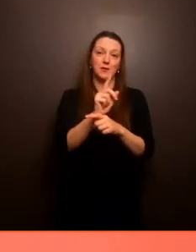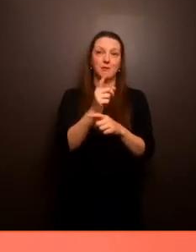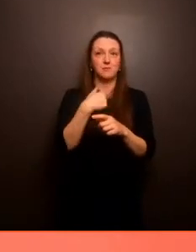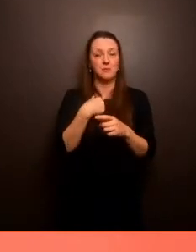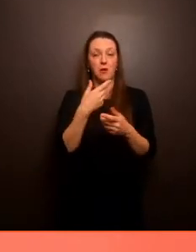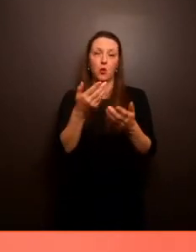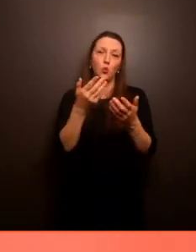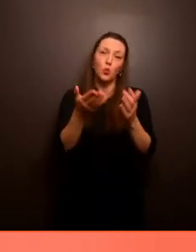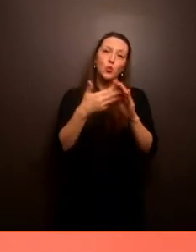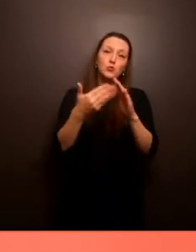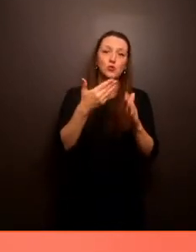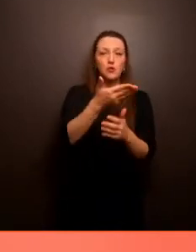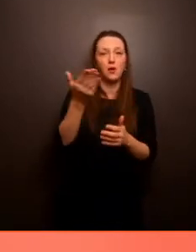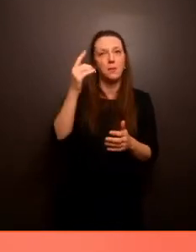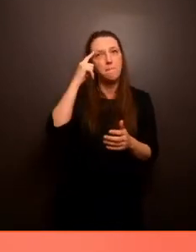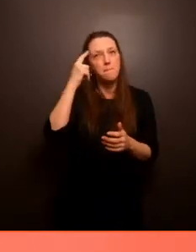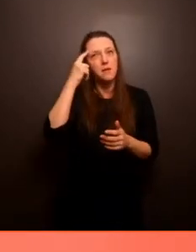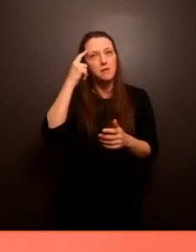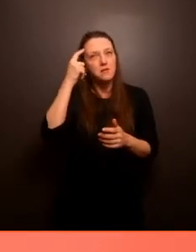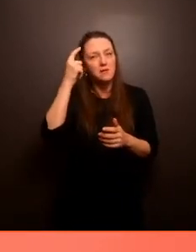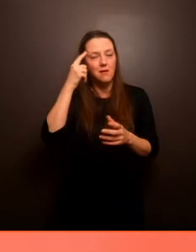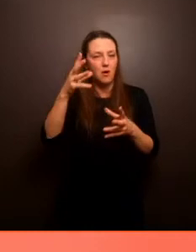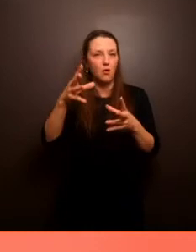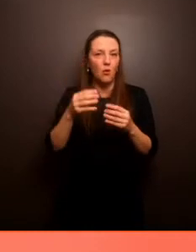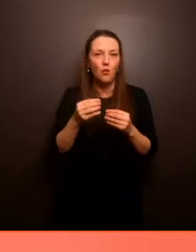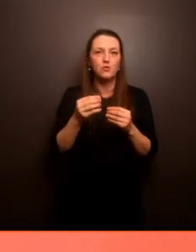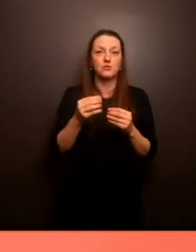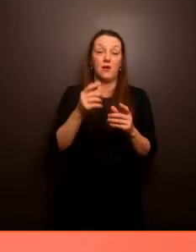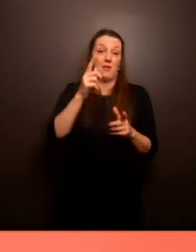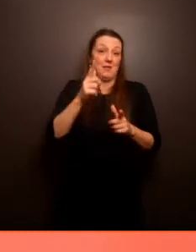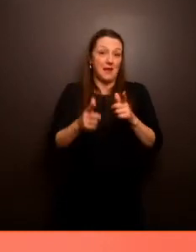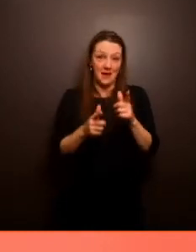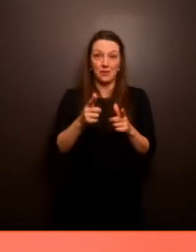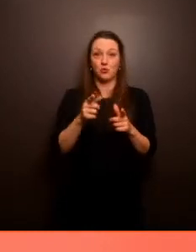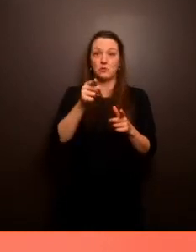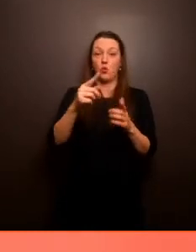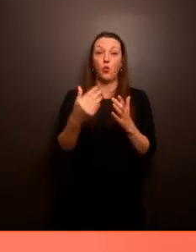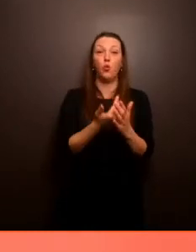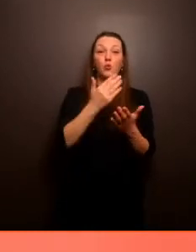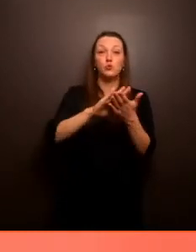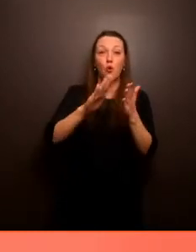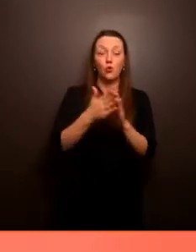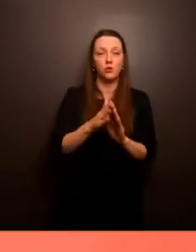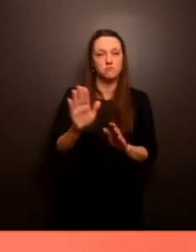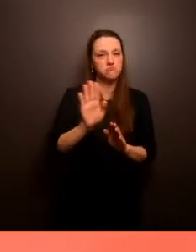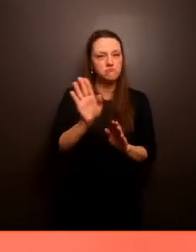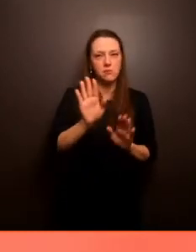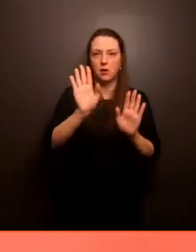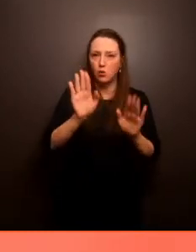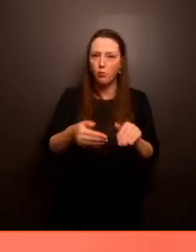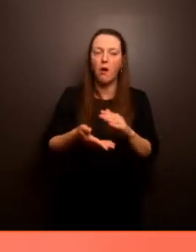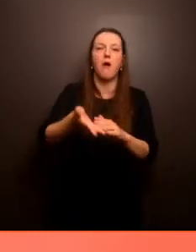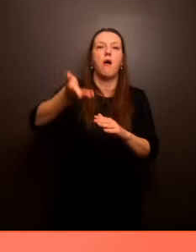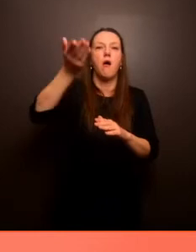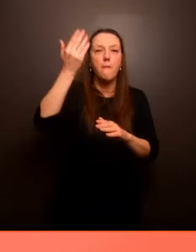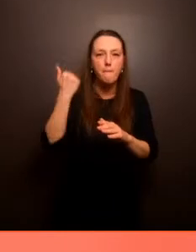kutsun mõtisklema, on tegelikult olnud meiega ammu enne COVIDit. Ja nüüd me lihtsalt olime